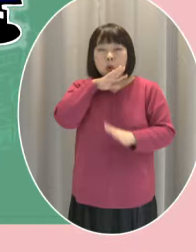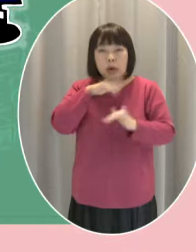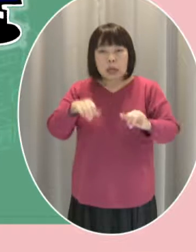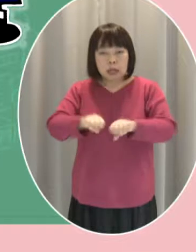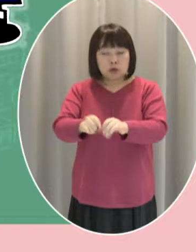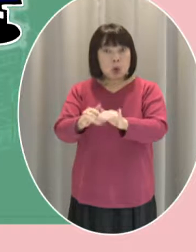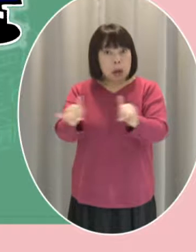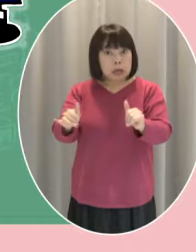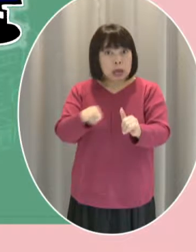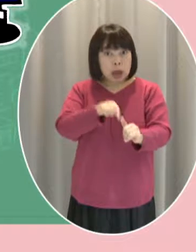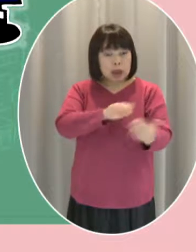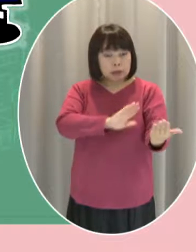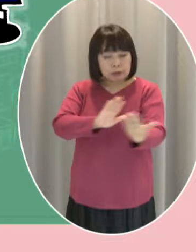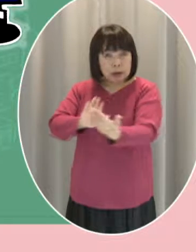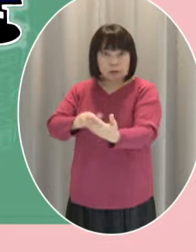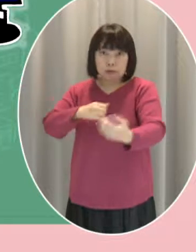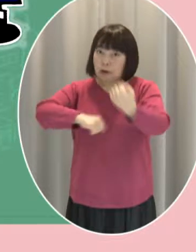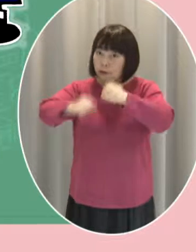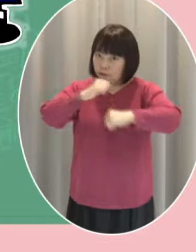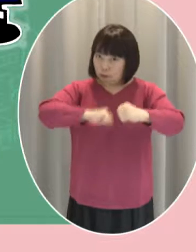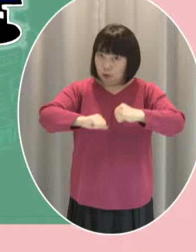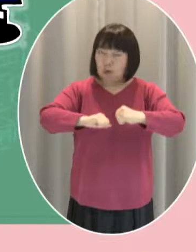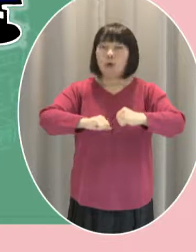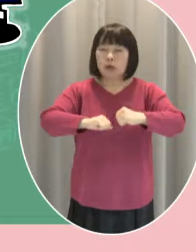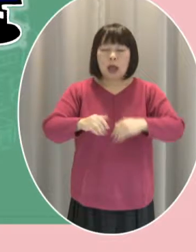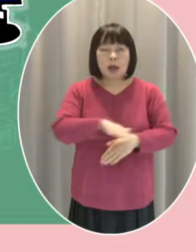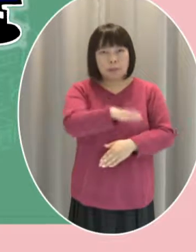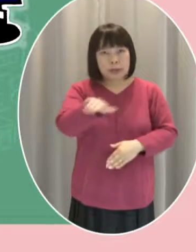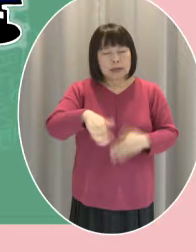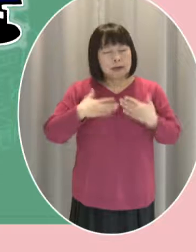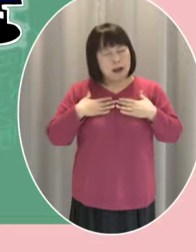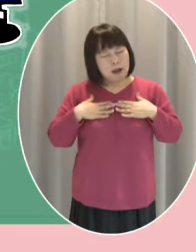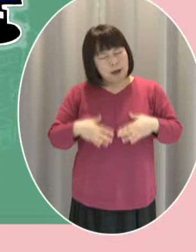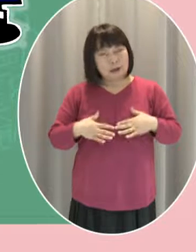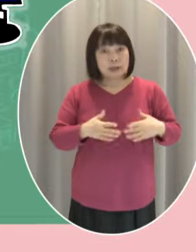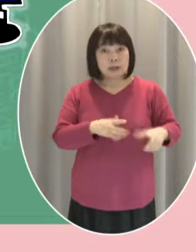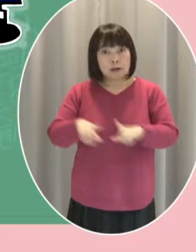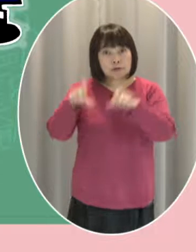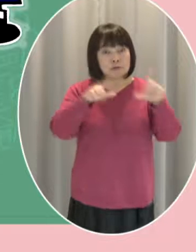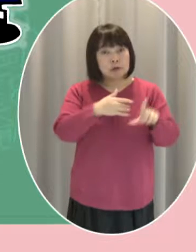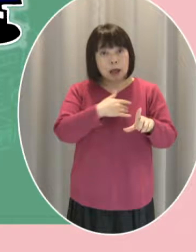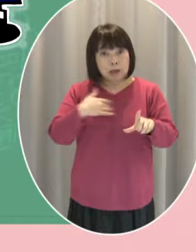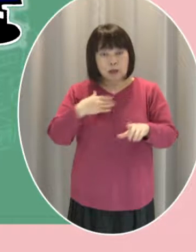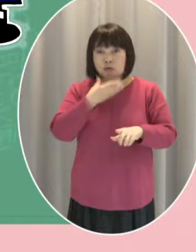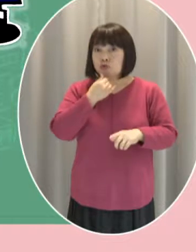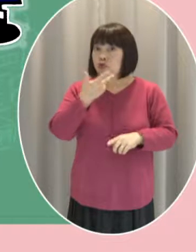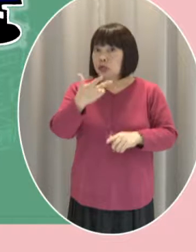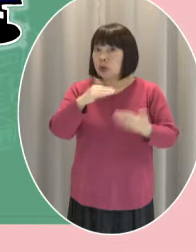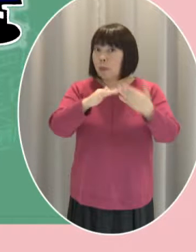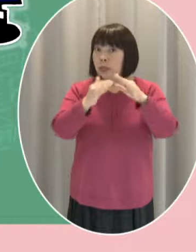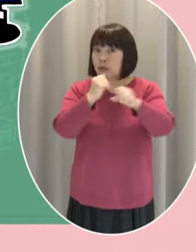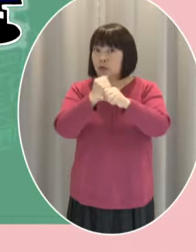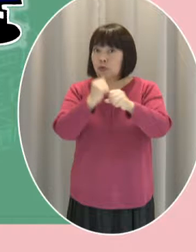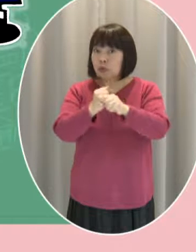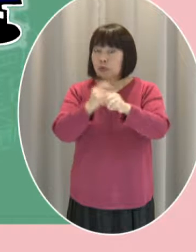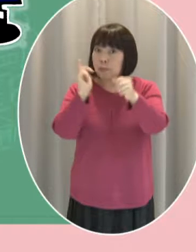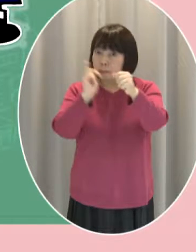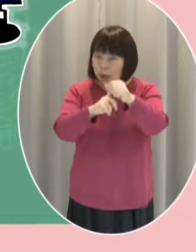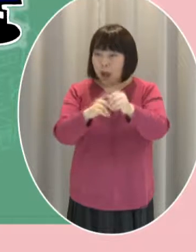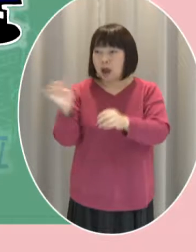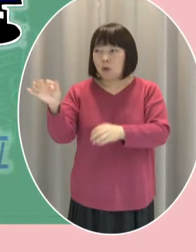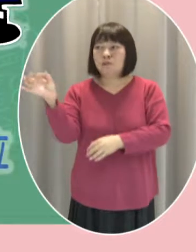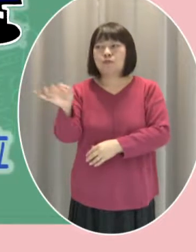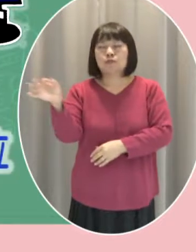のための活動や皆さんが安心して暮らすための福祉のまちづくりに使われています